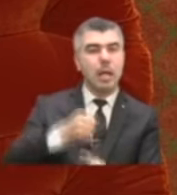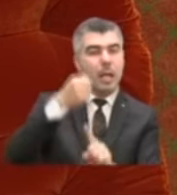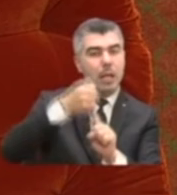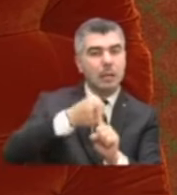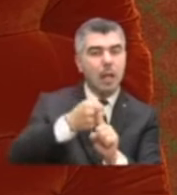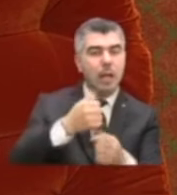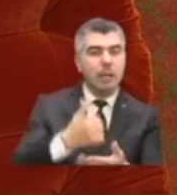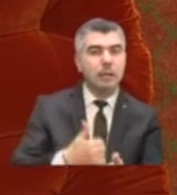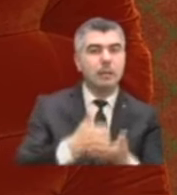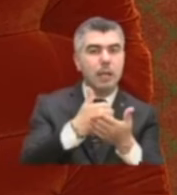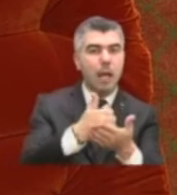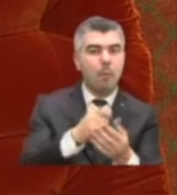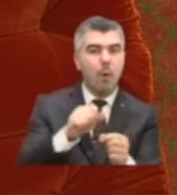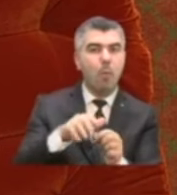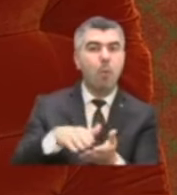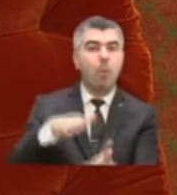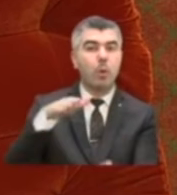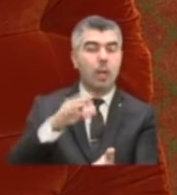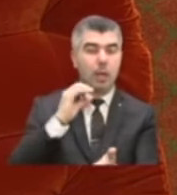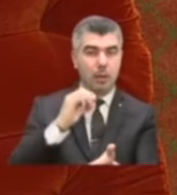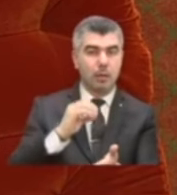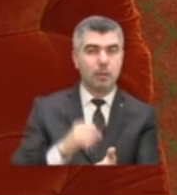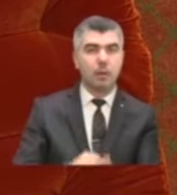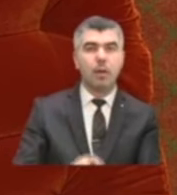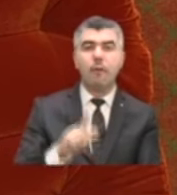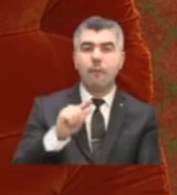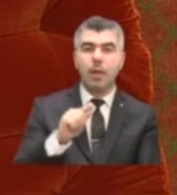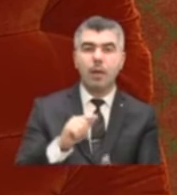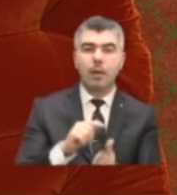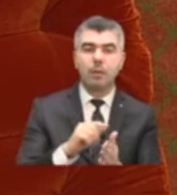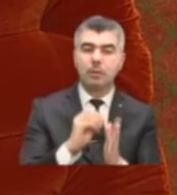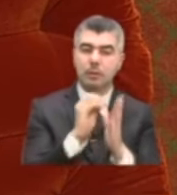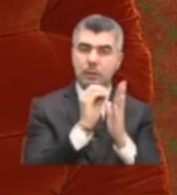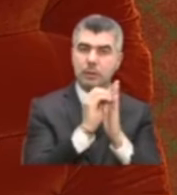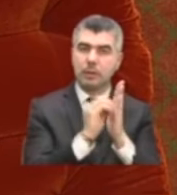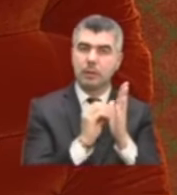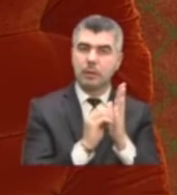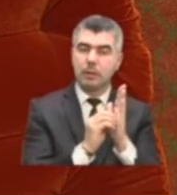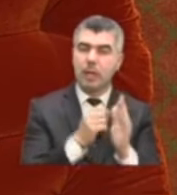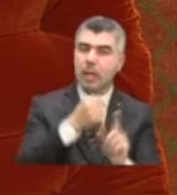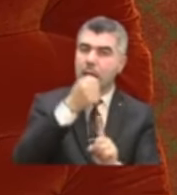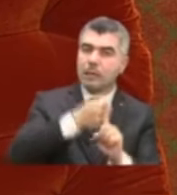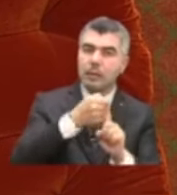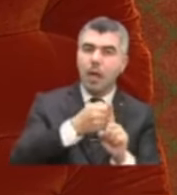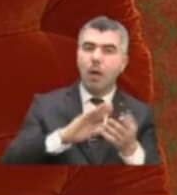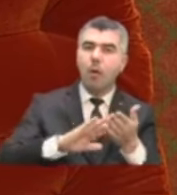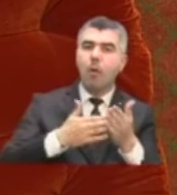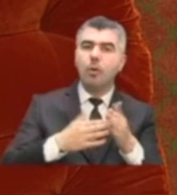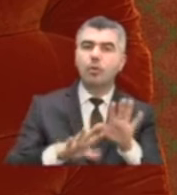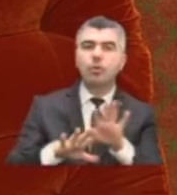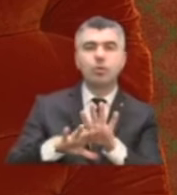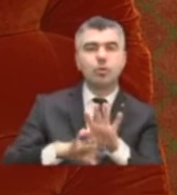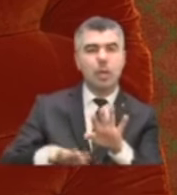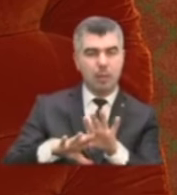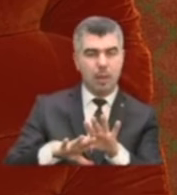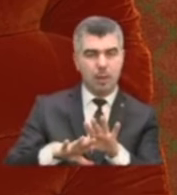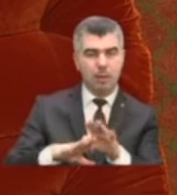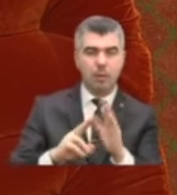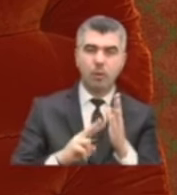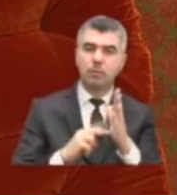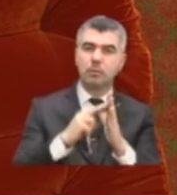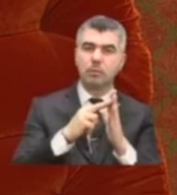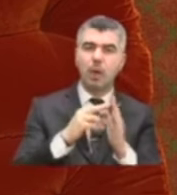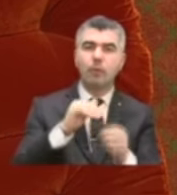الدعم ديال غاز بوتان تيدخل كيندرج في اطار تنزيل الورش الاصلاحي الشامل للمنظومه الاجتماعيه والاصلاح التدريجي